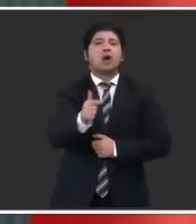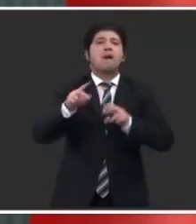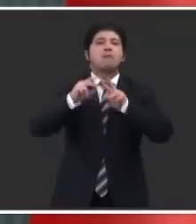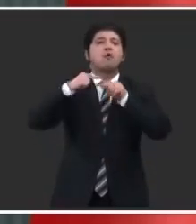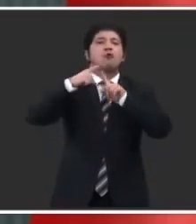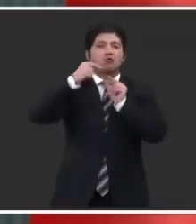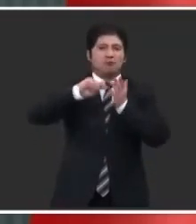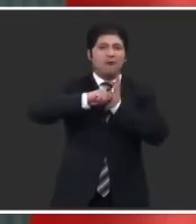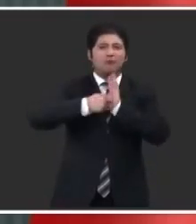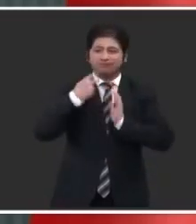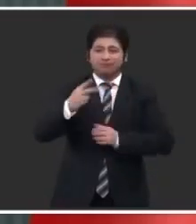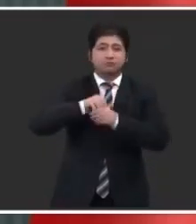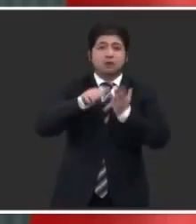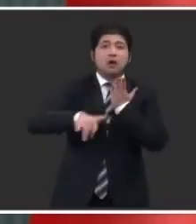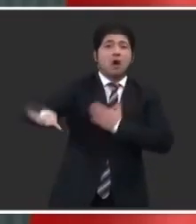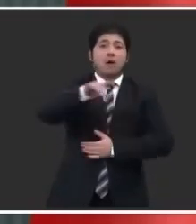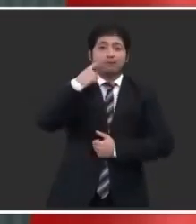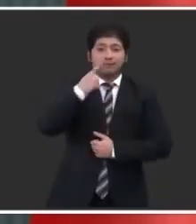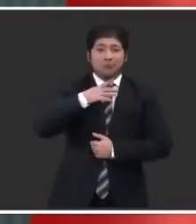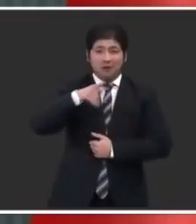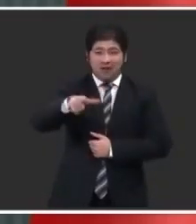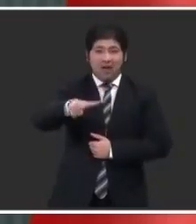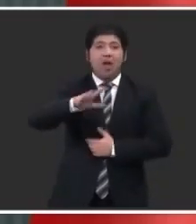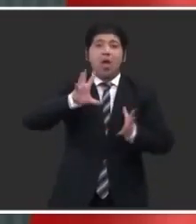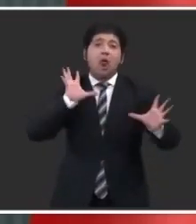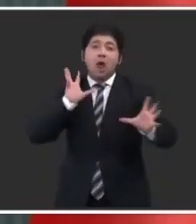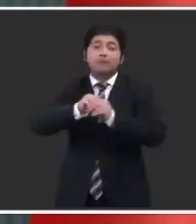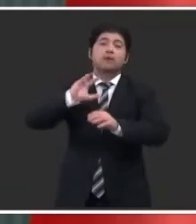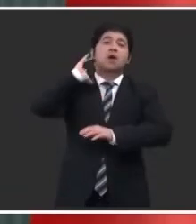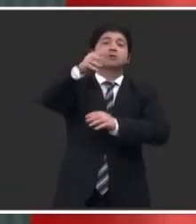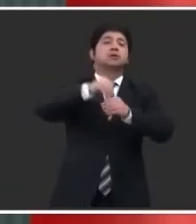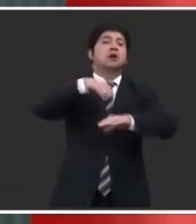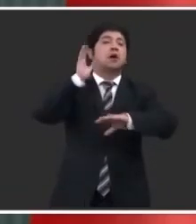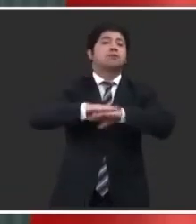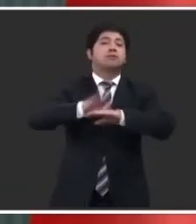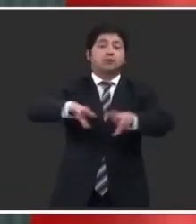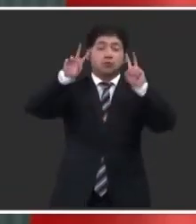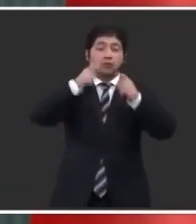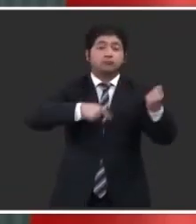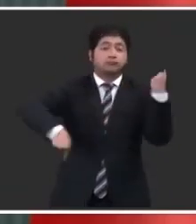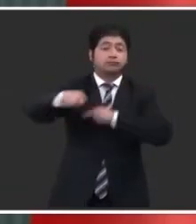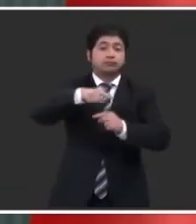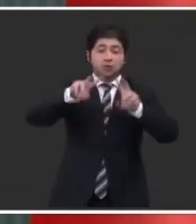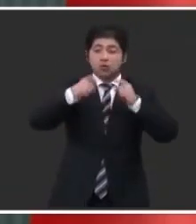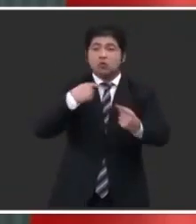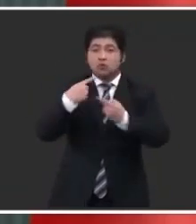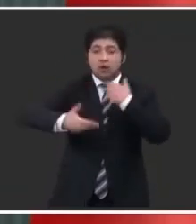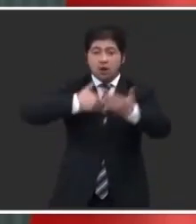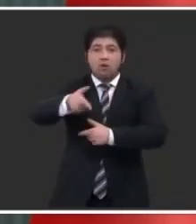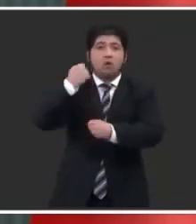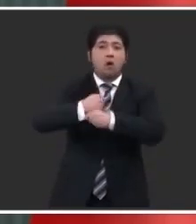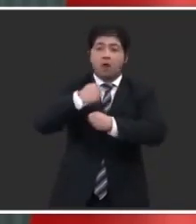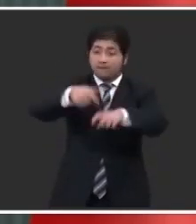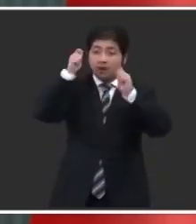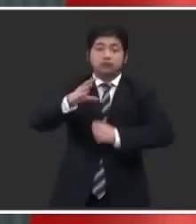geçmişten bu güne ve geleceğe uzanan kapsamlı bir değerlendirme yaparak kendilerine ifa ettikleri